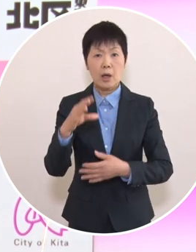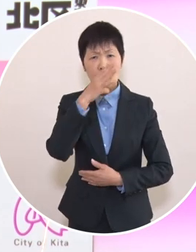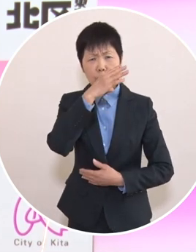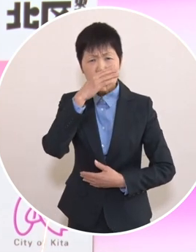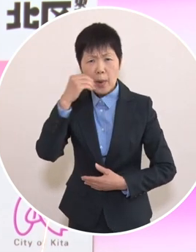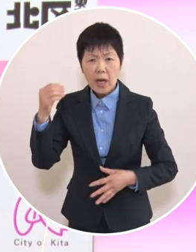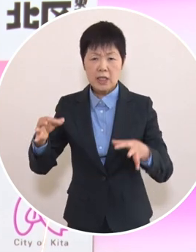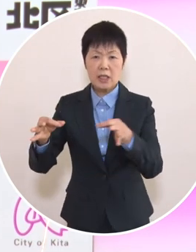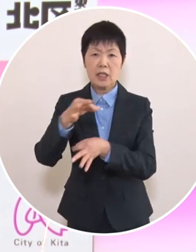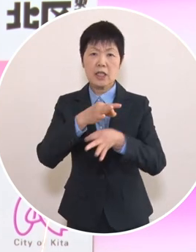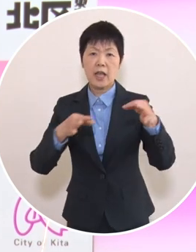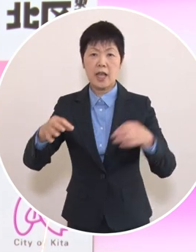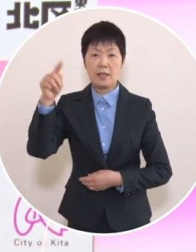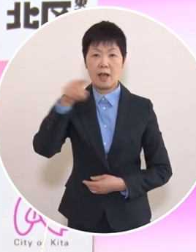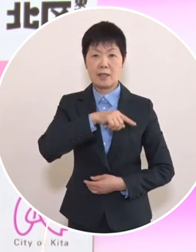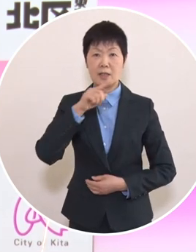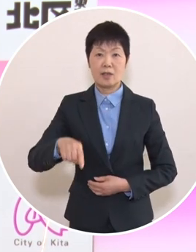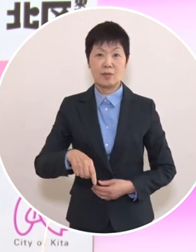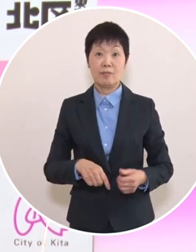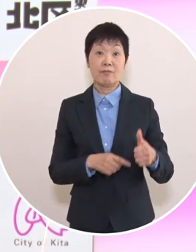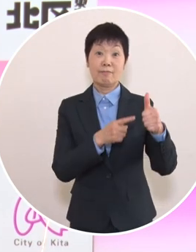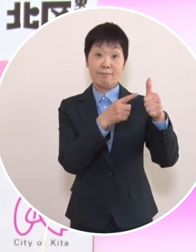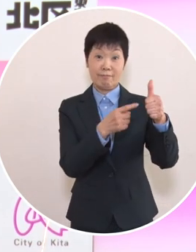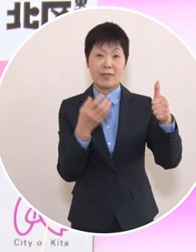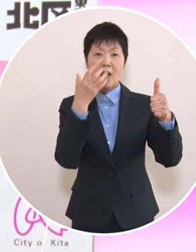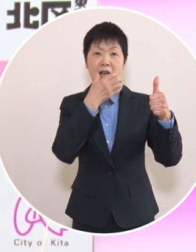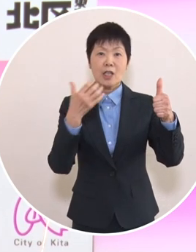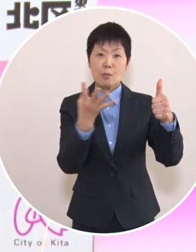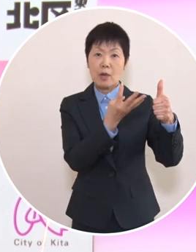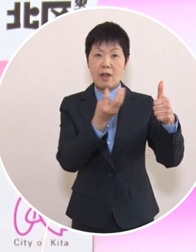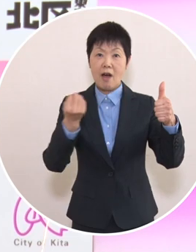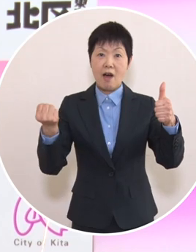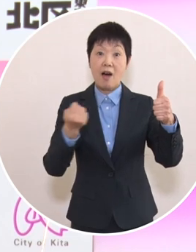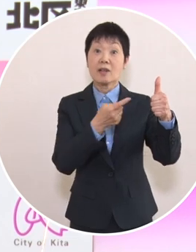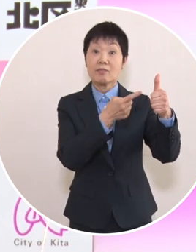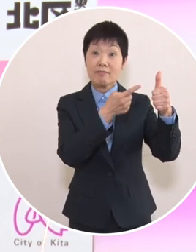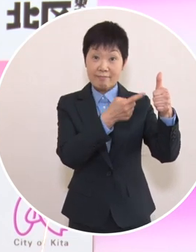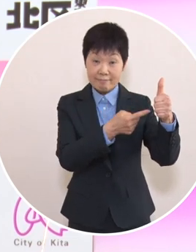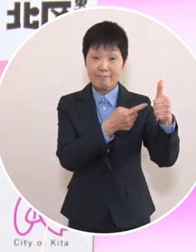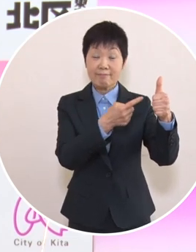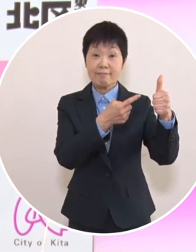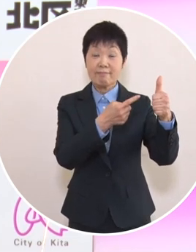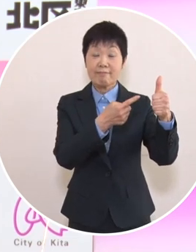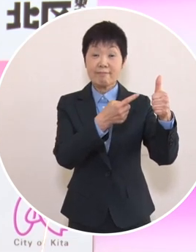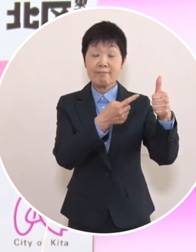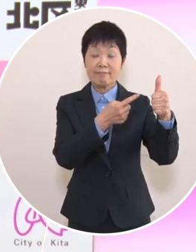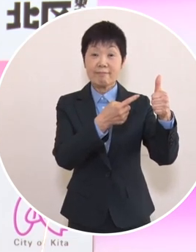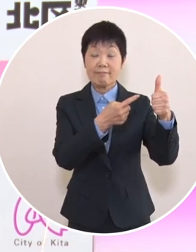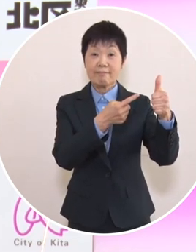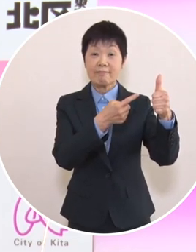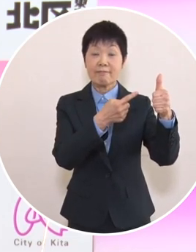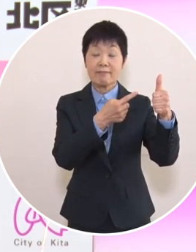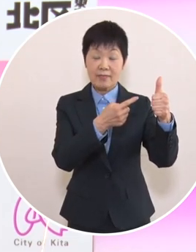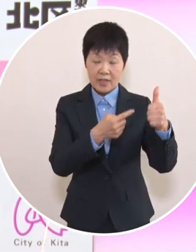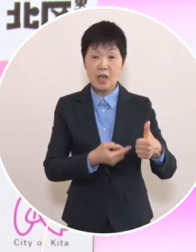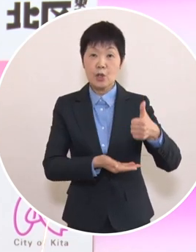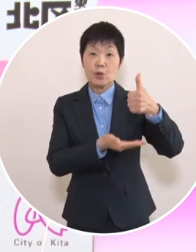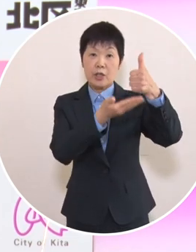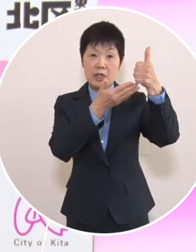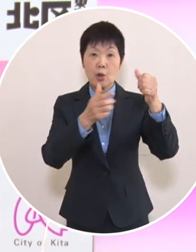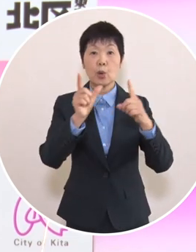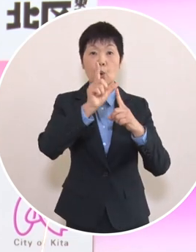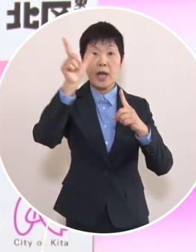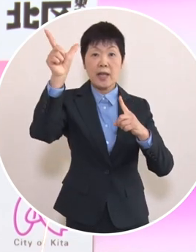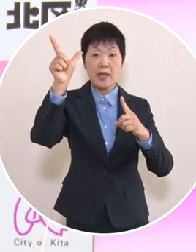日本を代表する経済人の一人である渋さ英知桜が主人公の nhk